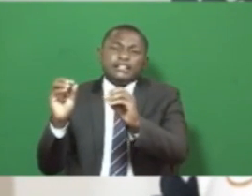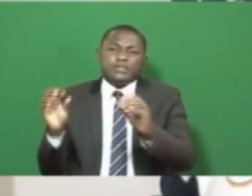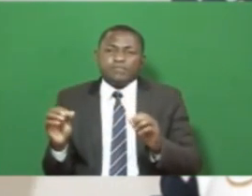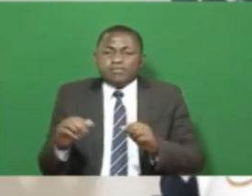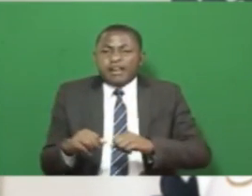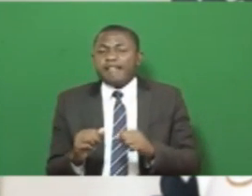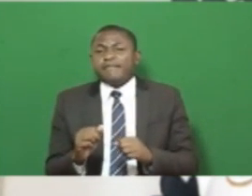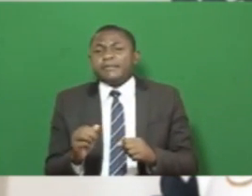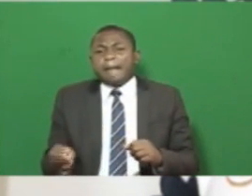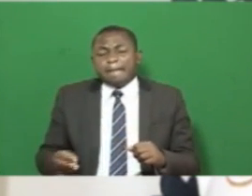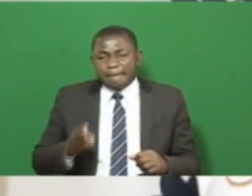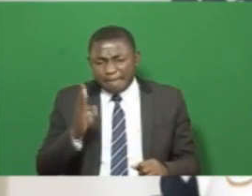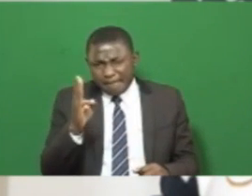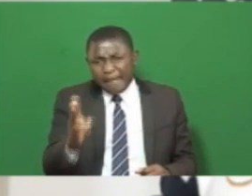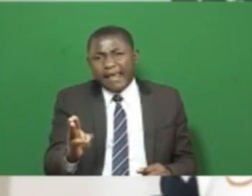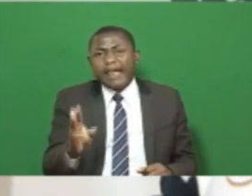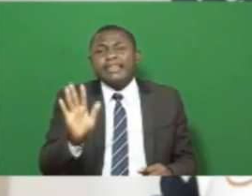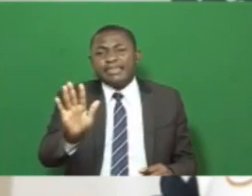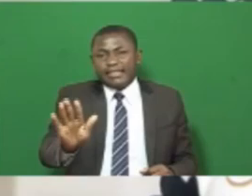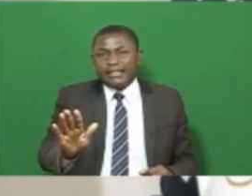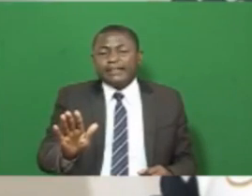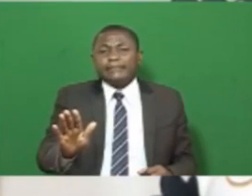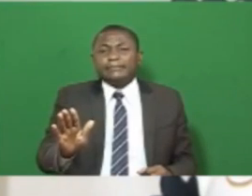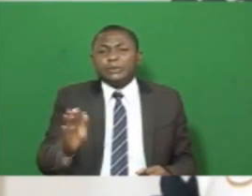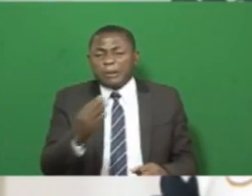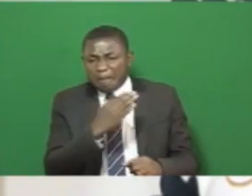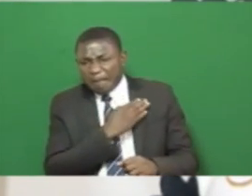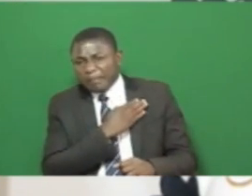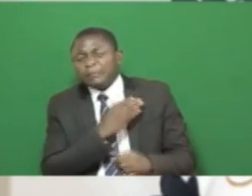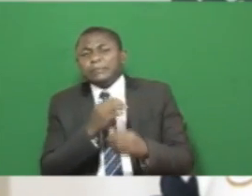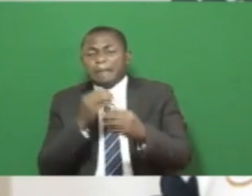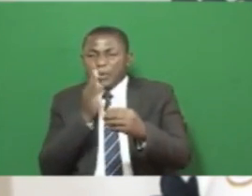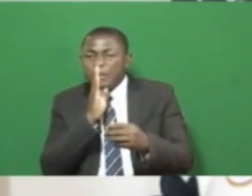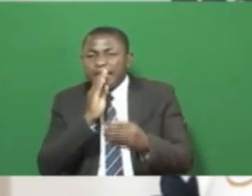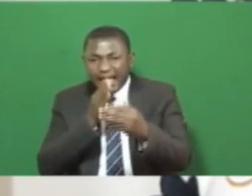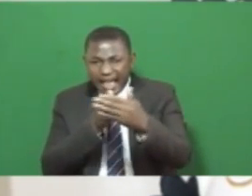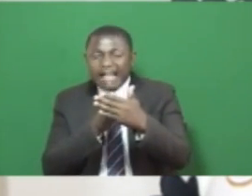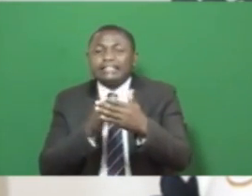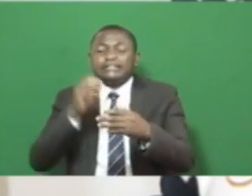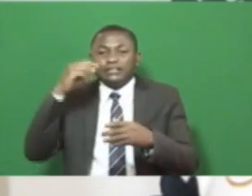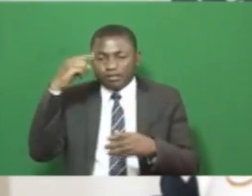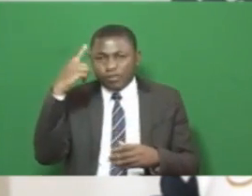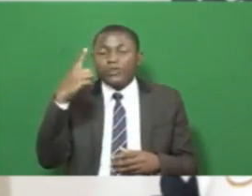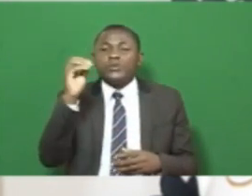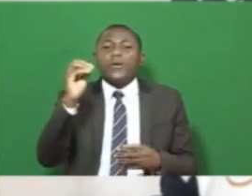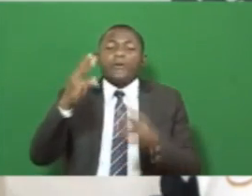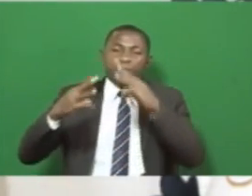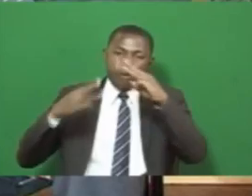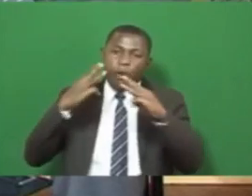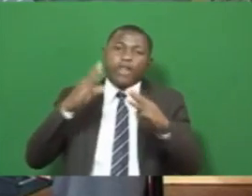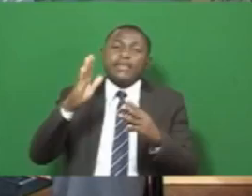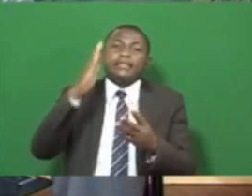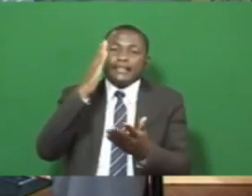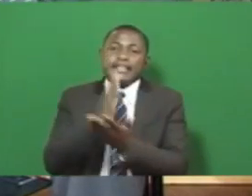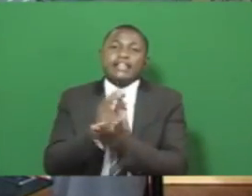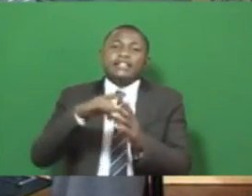pamuka kuzvida nekuzvitutumadza nekuramba kumira pane zvakarongwa nakamusika. Saka ndo pane hondo